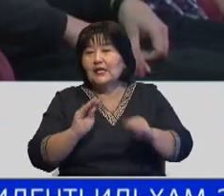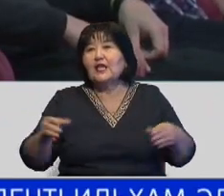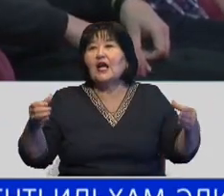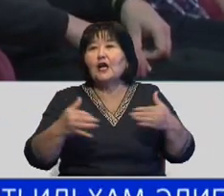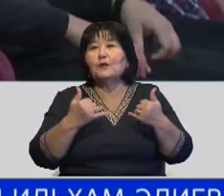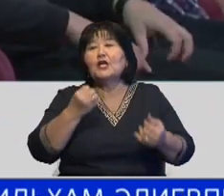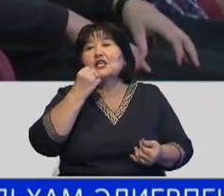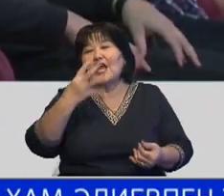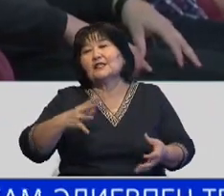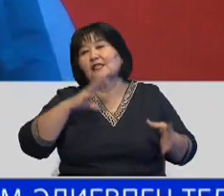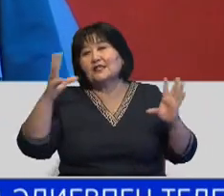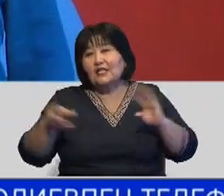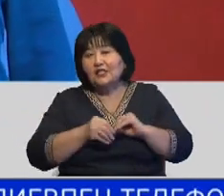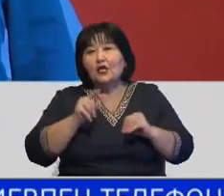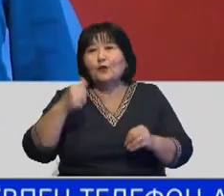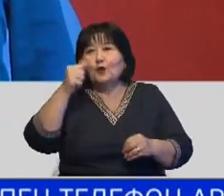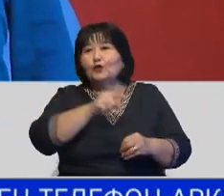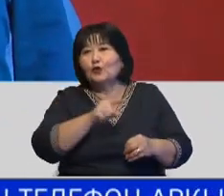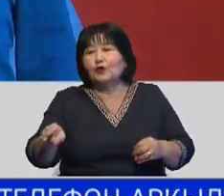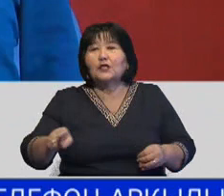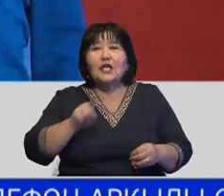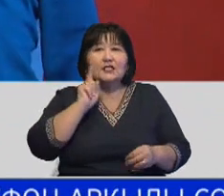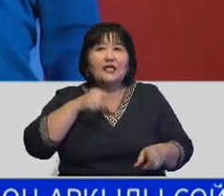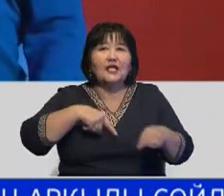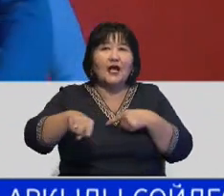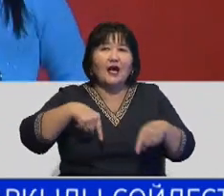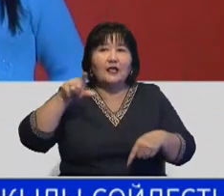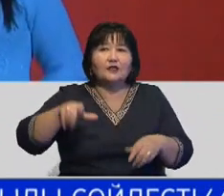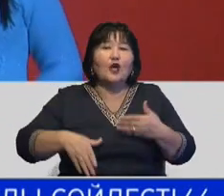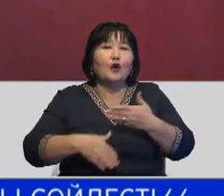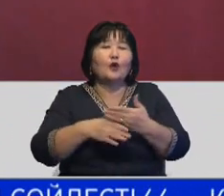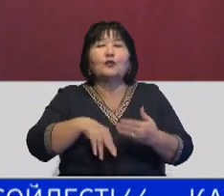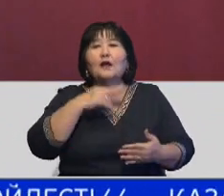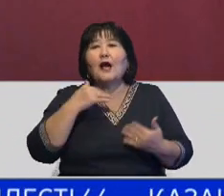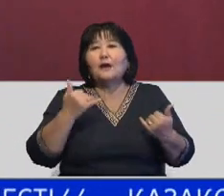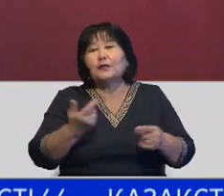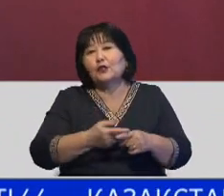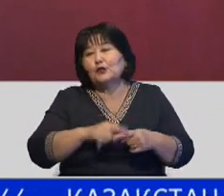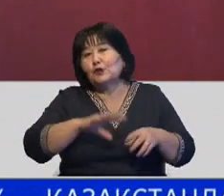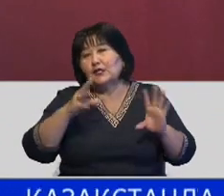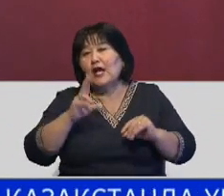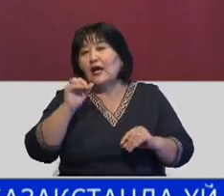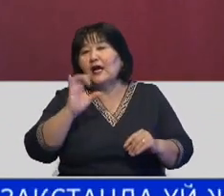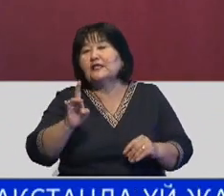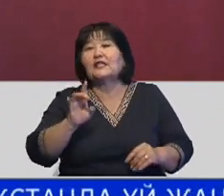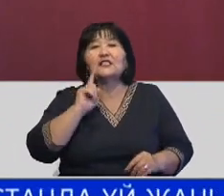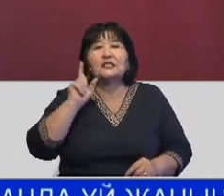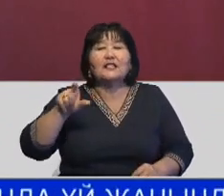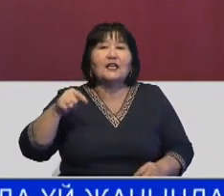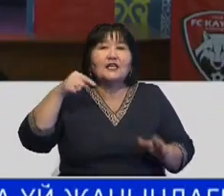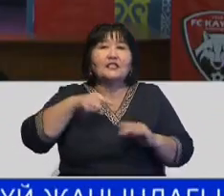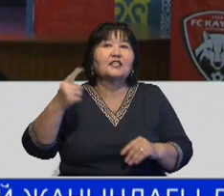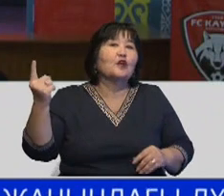команда үшін жақсы нәтиже. Одан бөлек жыл көлемінде жас аяқ топшыларды қолдауға басымдық берілді. Соның нәтижесінде қайсар жастары